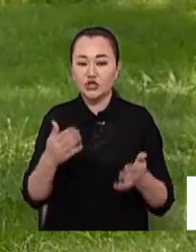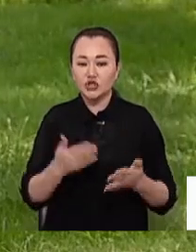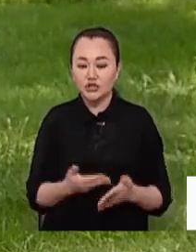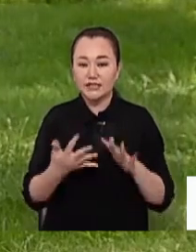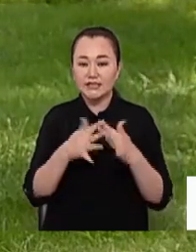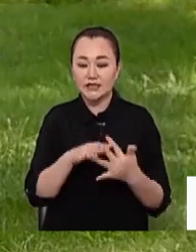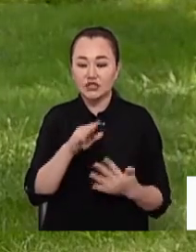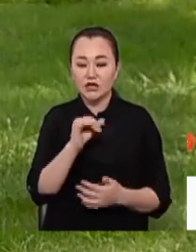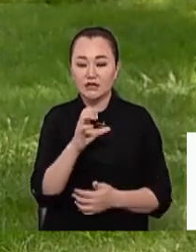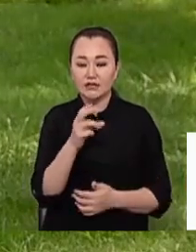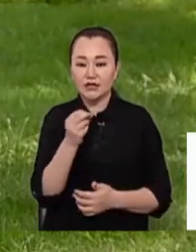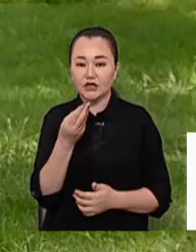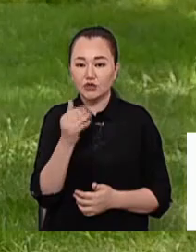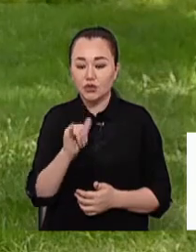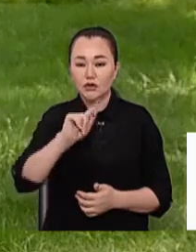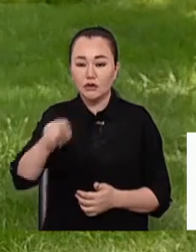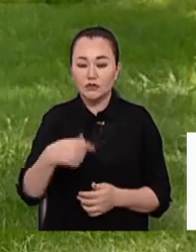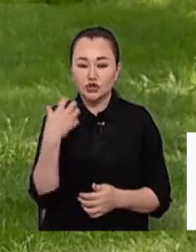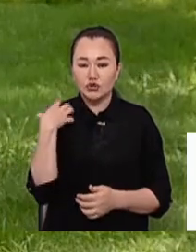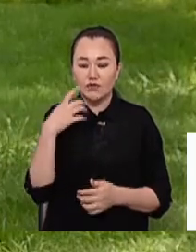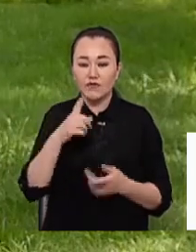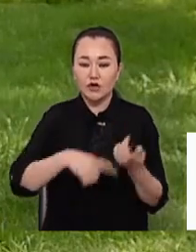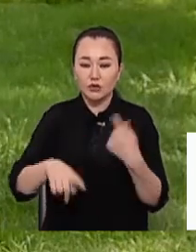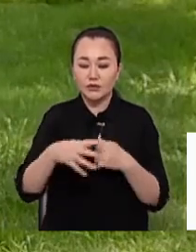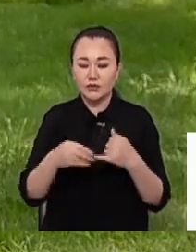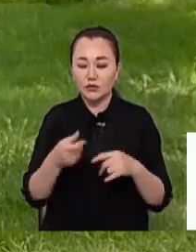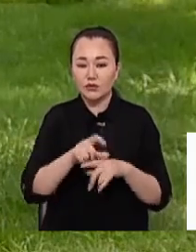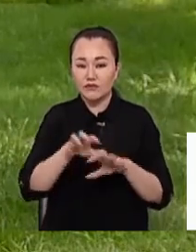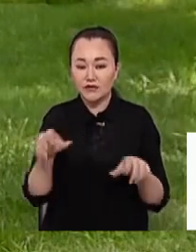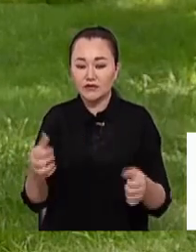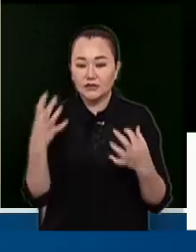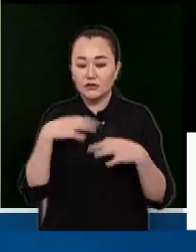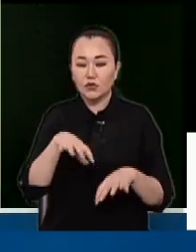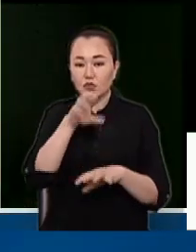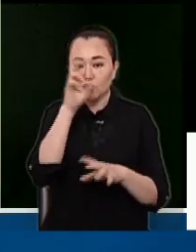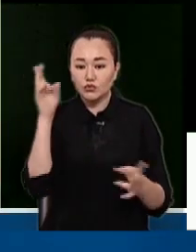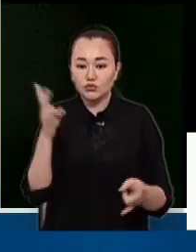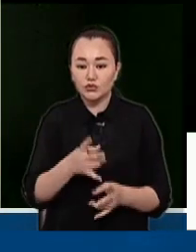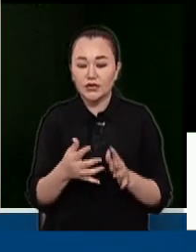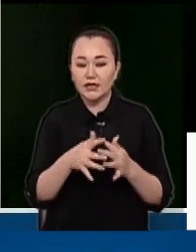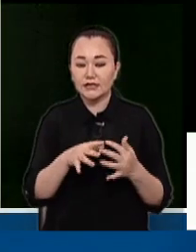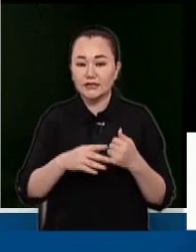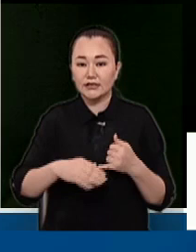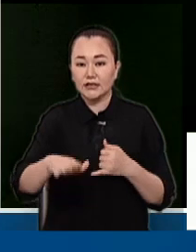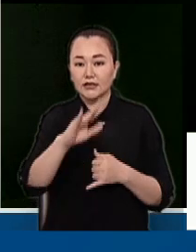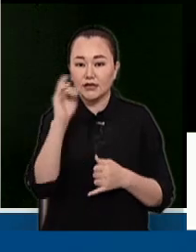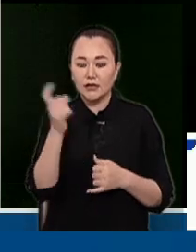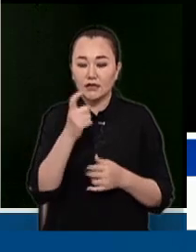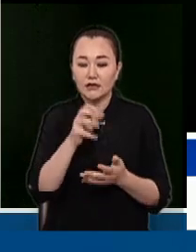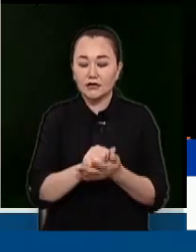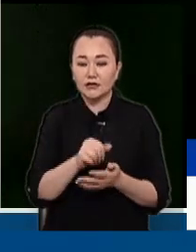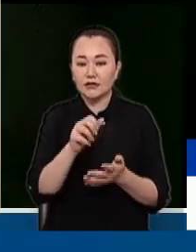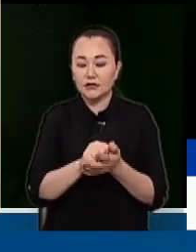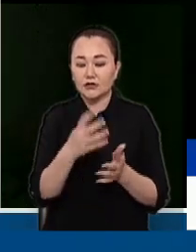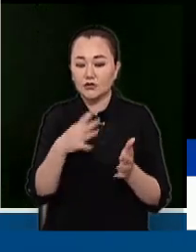Жители села Жаскишу требуют у чиновников вернуть им земли, которые власти изъяли под госнужды. Крестьяне арендовали эти участки на 49